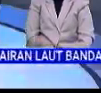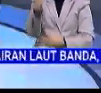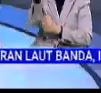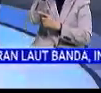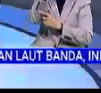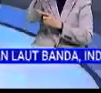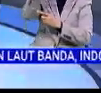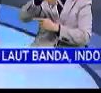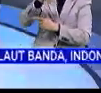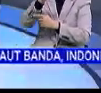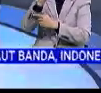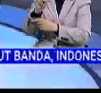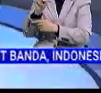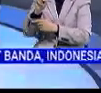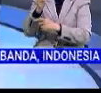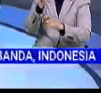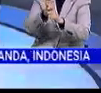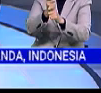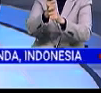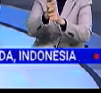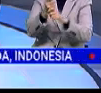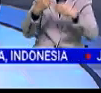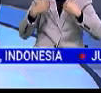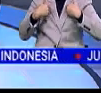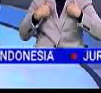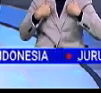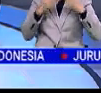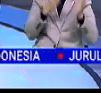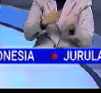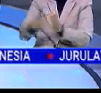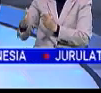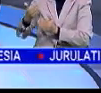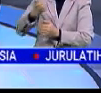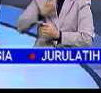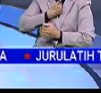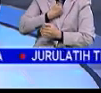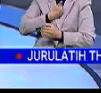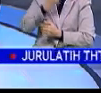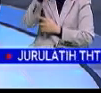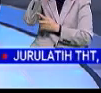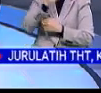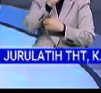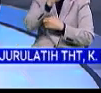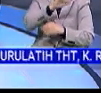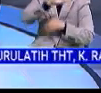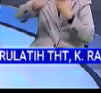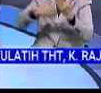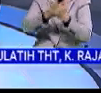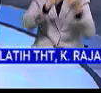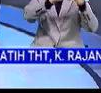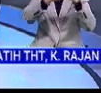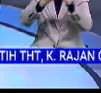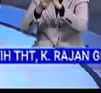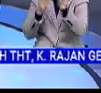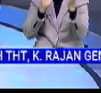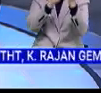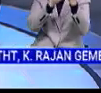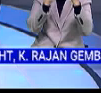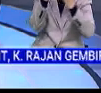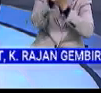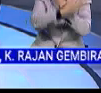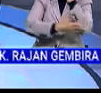Kerajaan Perikatan Nasional PN tetap mempunyai perancangan tersendiri bagi memastikan setiap masalah dihadapi negara